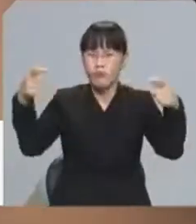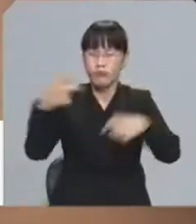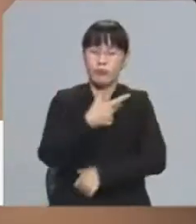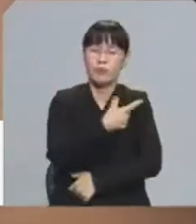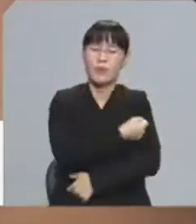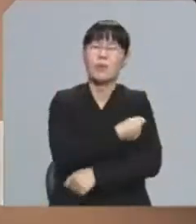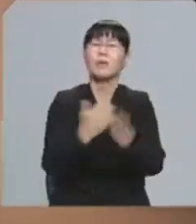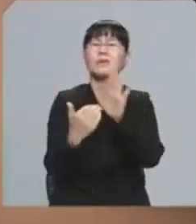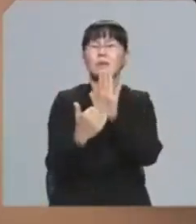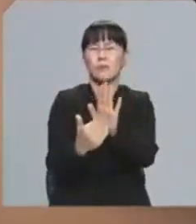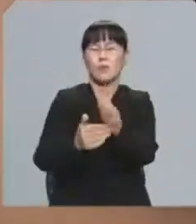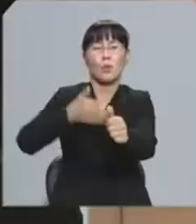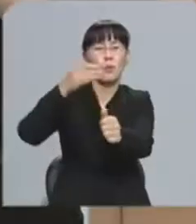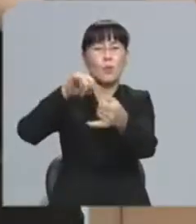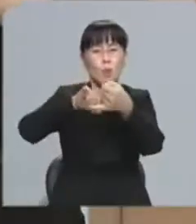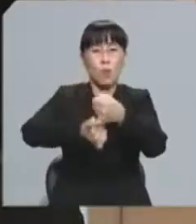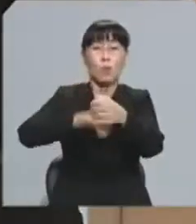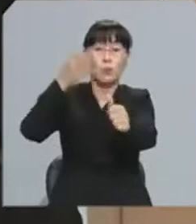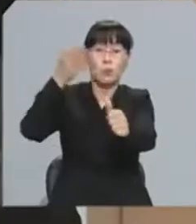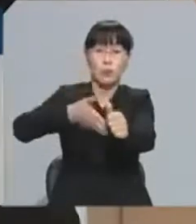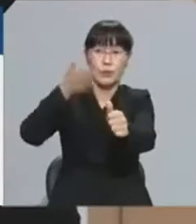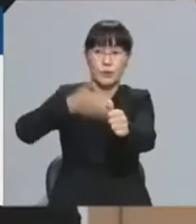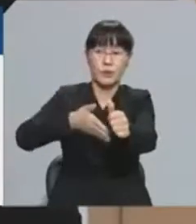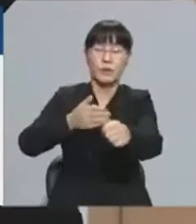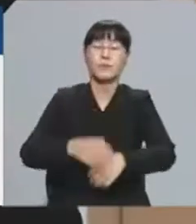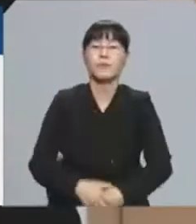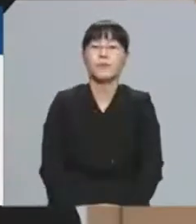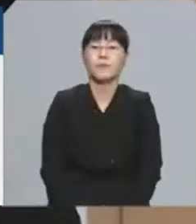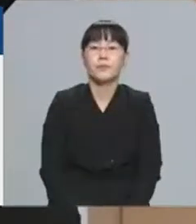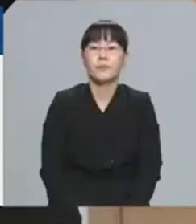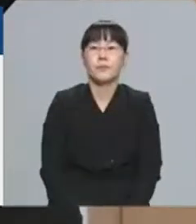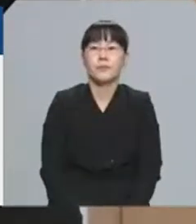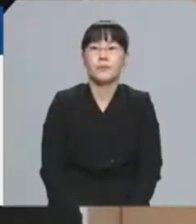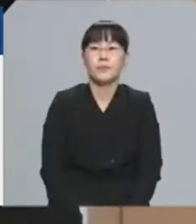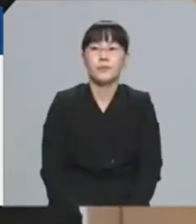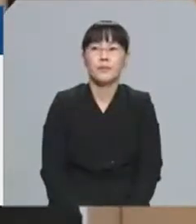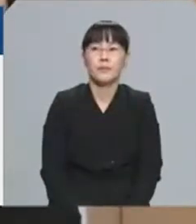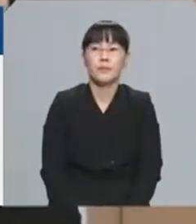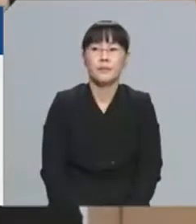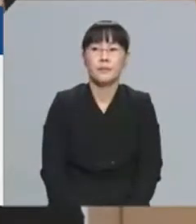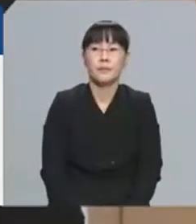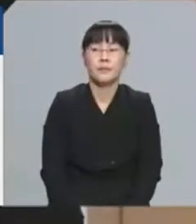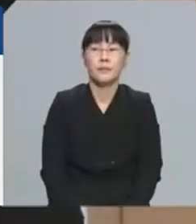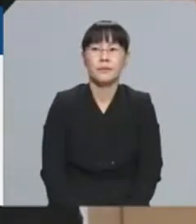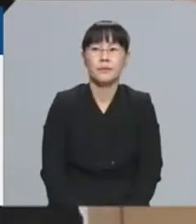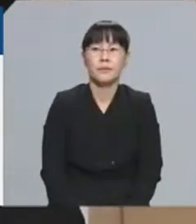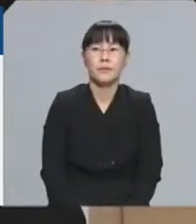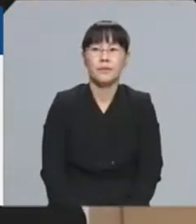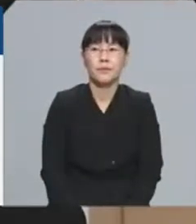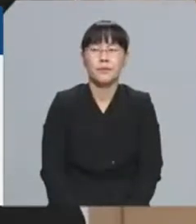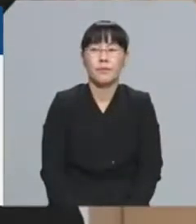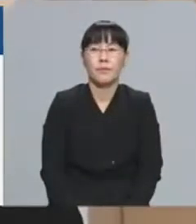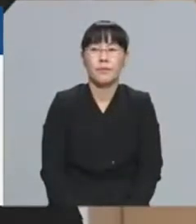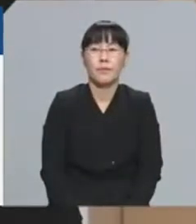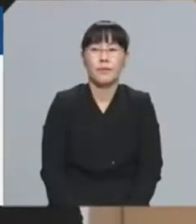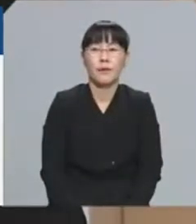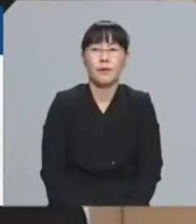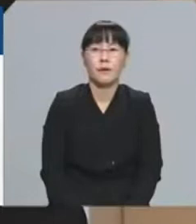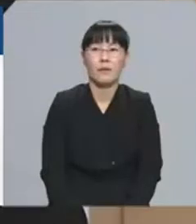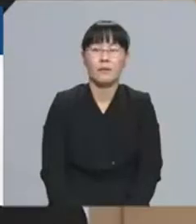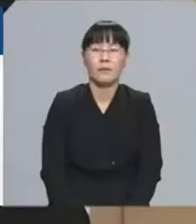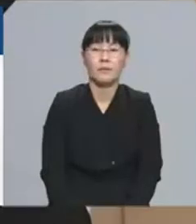강조했습니다. 동절기로 접어들면서 코로나 바이러스의 활동성이 강해지고 감염이 증가할 가능성이 커지고